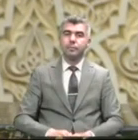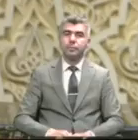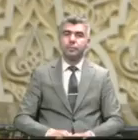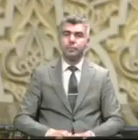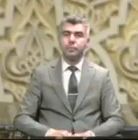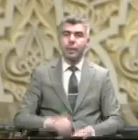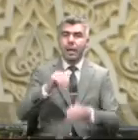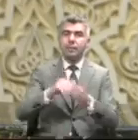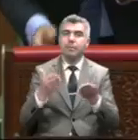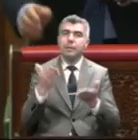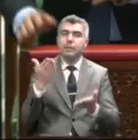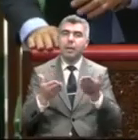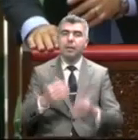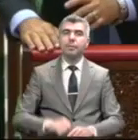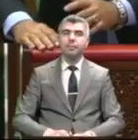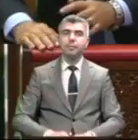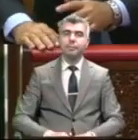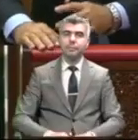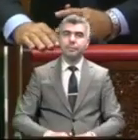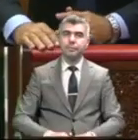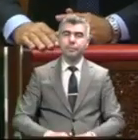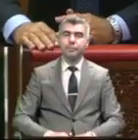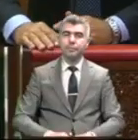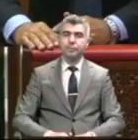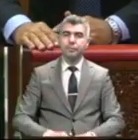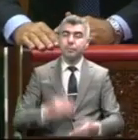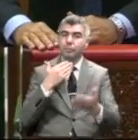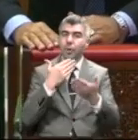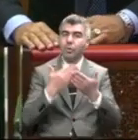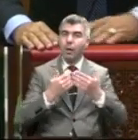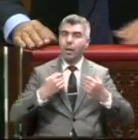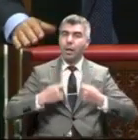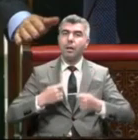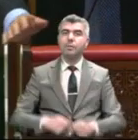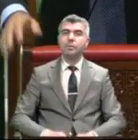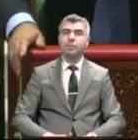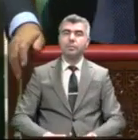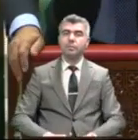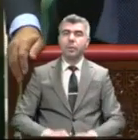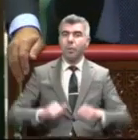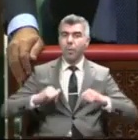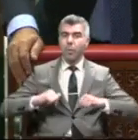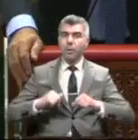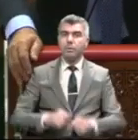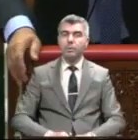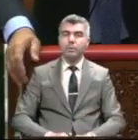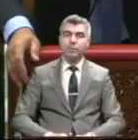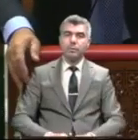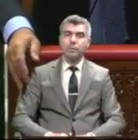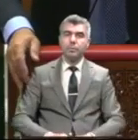الاستقلالي لوحده والتعادليه شكرا السيد الرئيس سيد الوزير